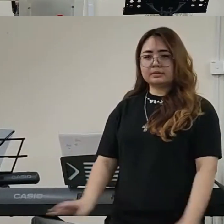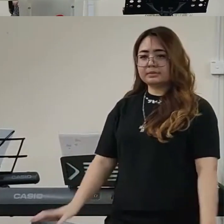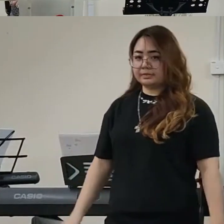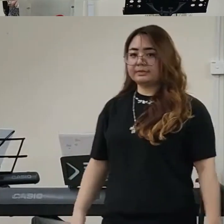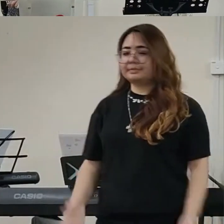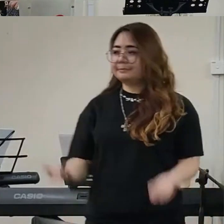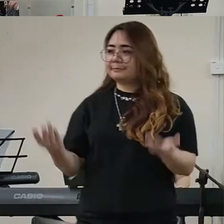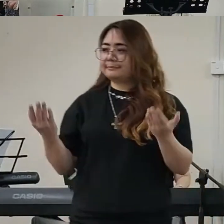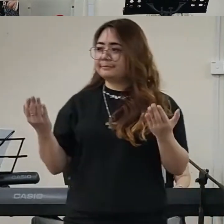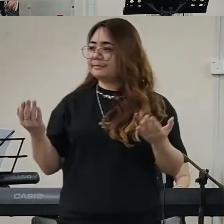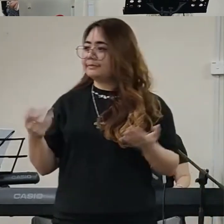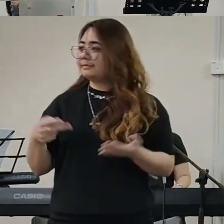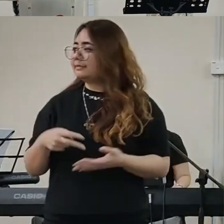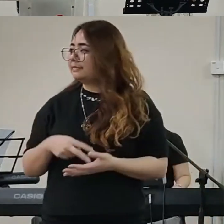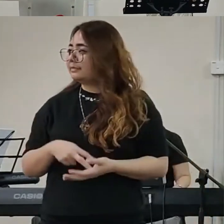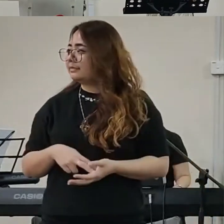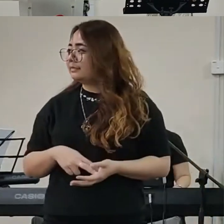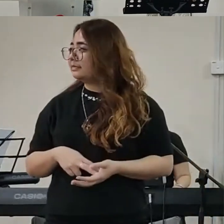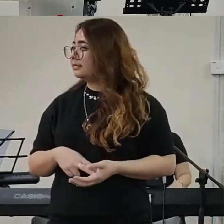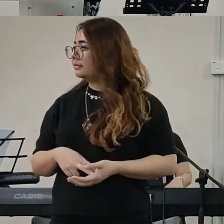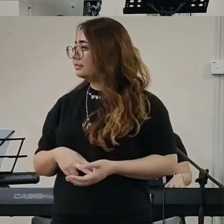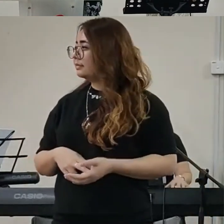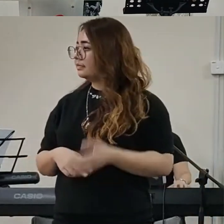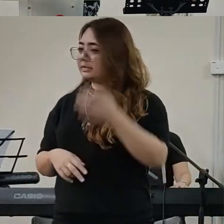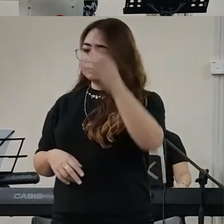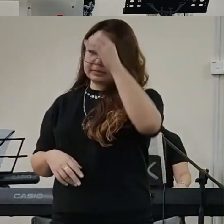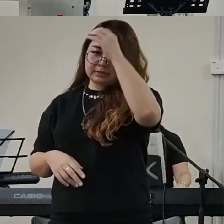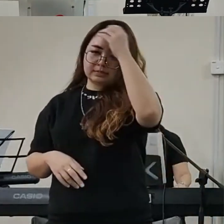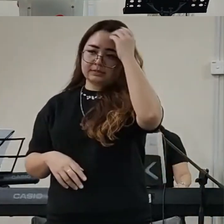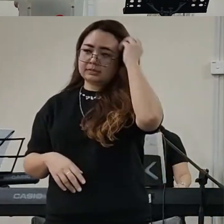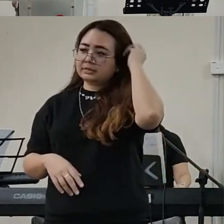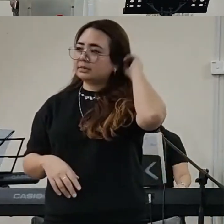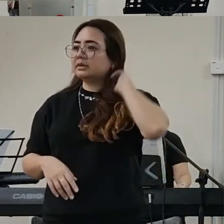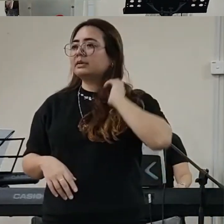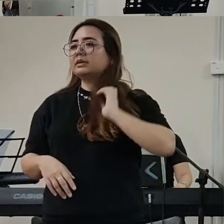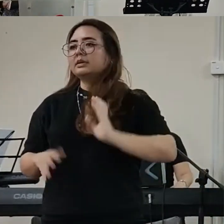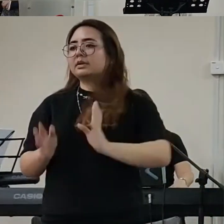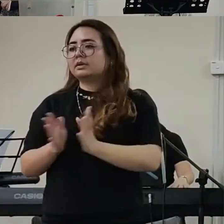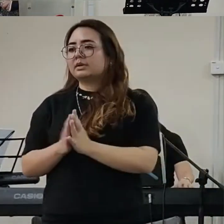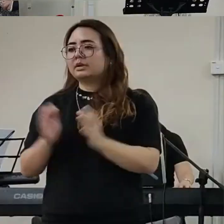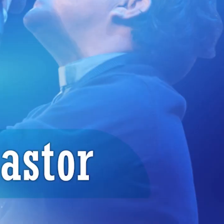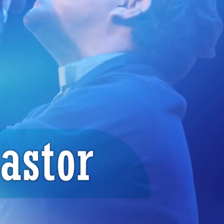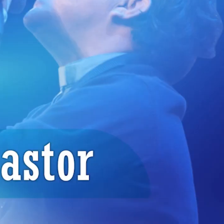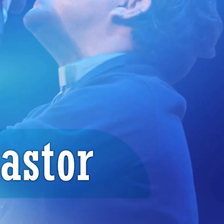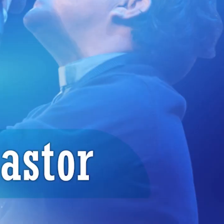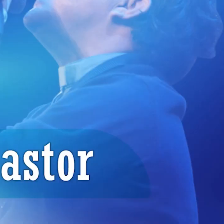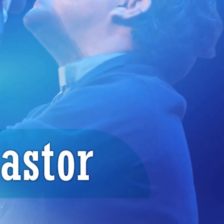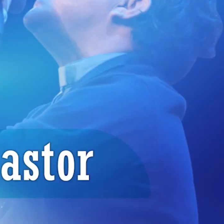please? 大家一起起立。 Rise up, hallelujah.